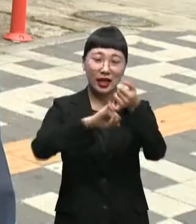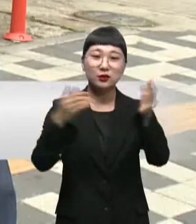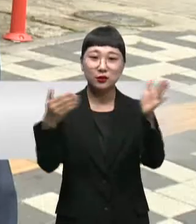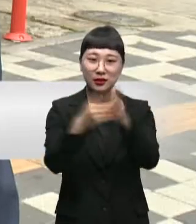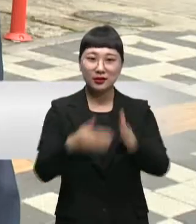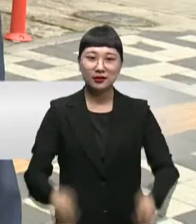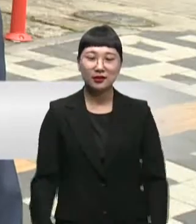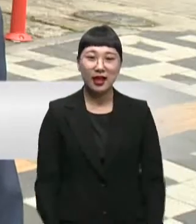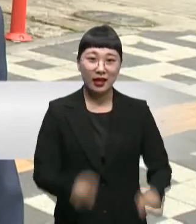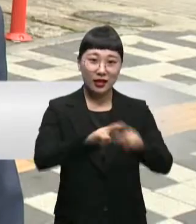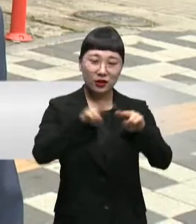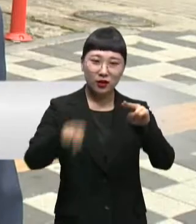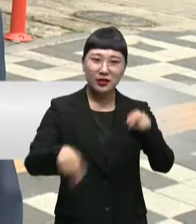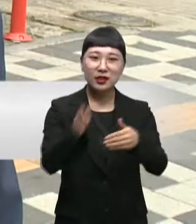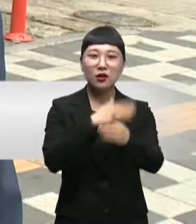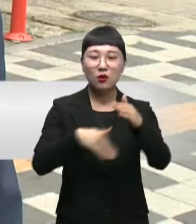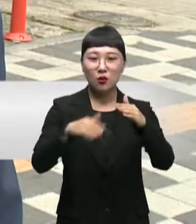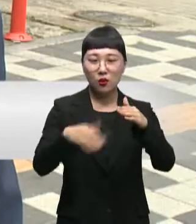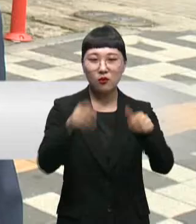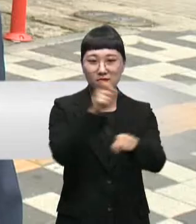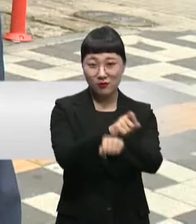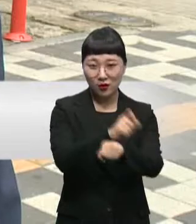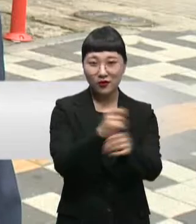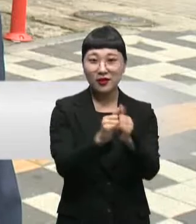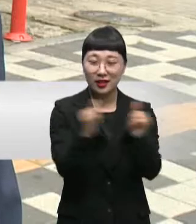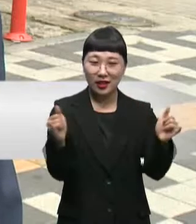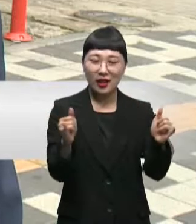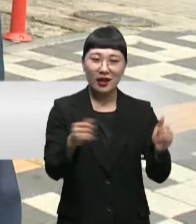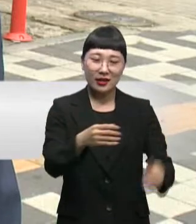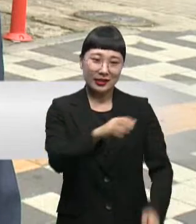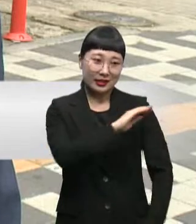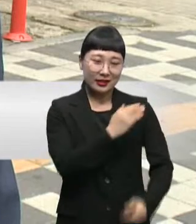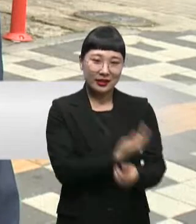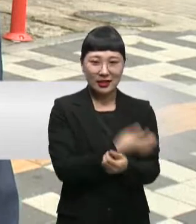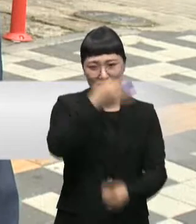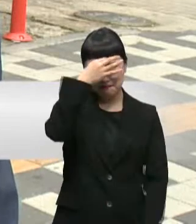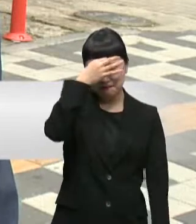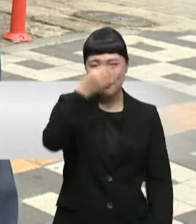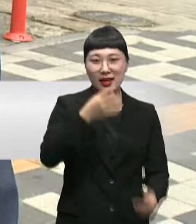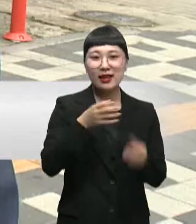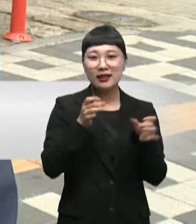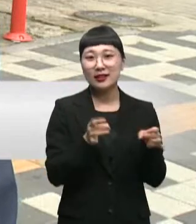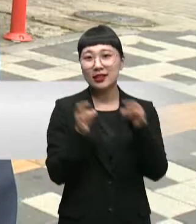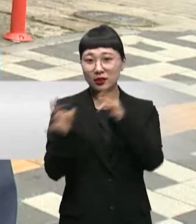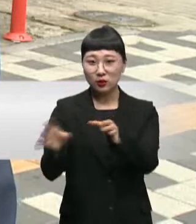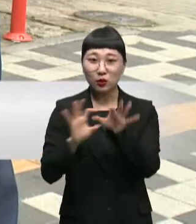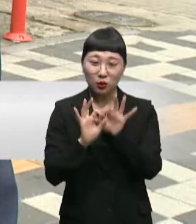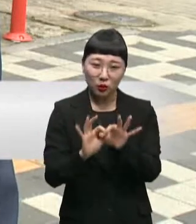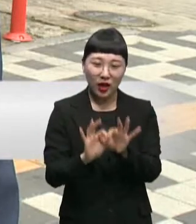퇴직 공무원들이 재능 기부 등을 통해서 좀 더 시민들한테 다가가고